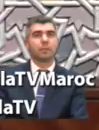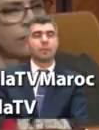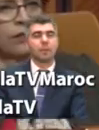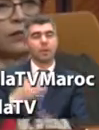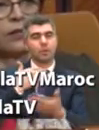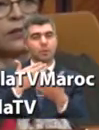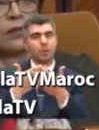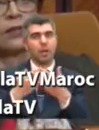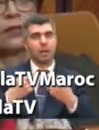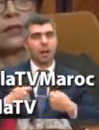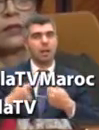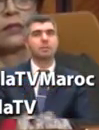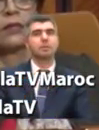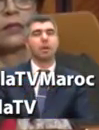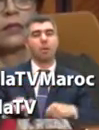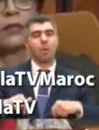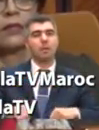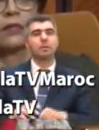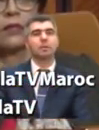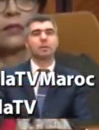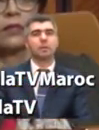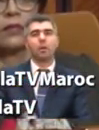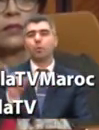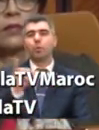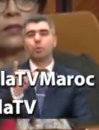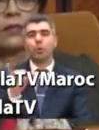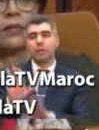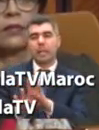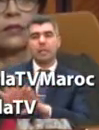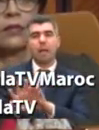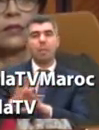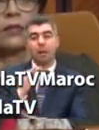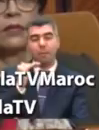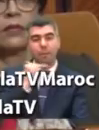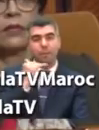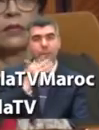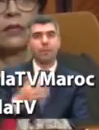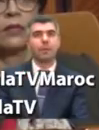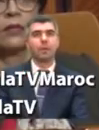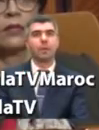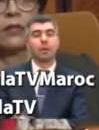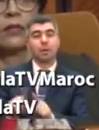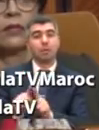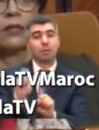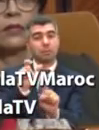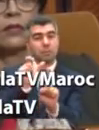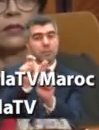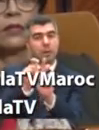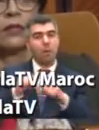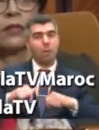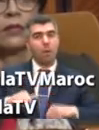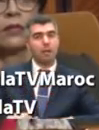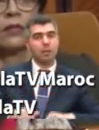شكرا سيد رئيس المحترم. سيد وزير، ما هي التدابير الاستعجالية المزمع القيام بها من طرف وزارتكم